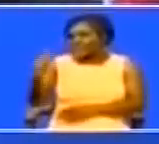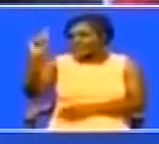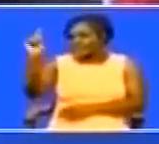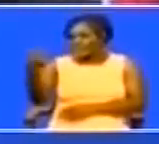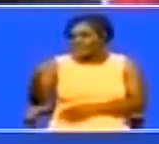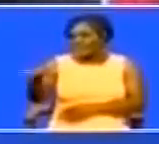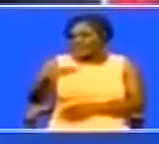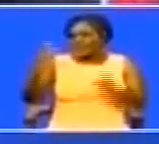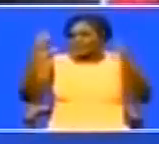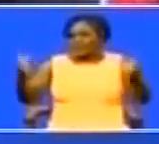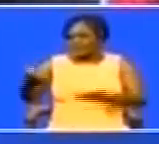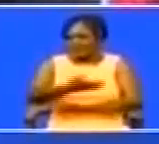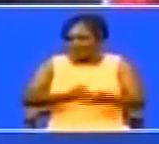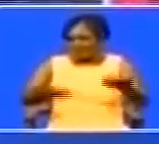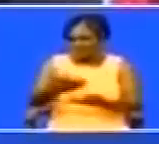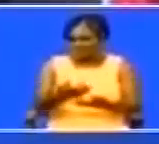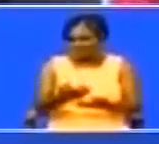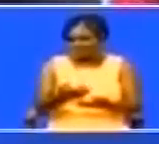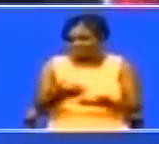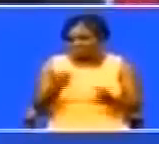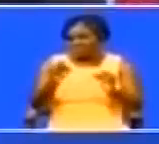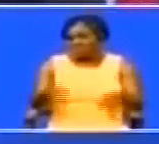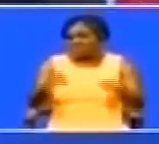the region's biggest economy may soon be a myth.